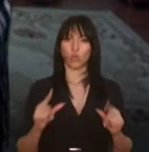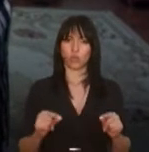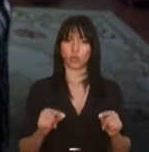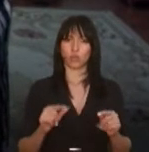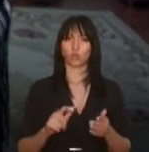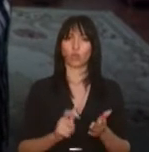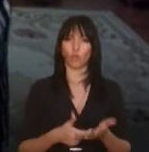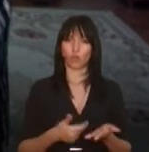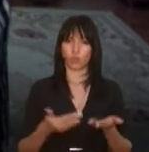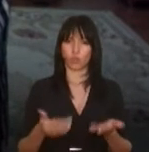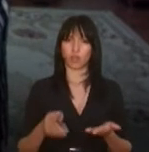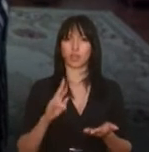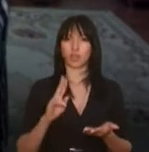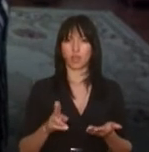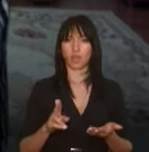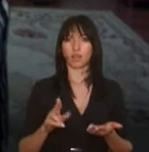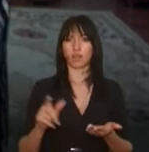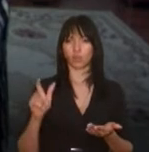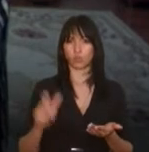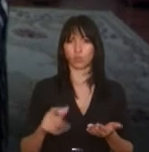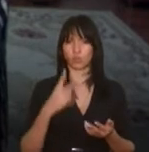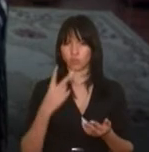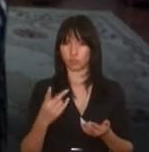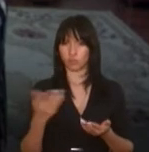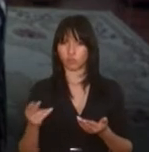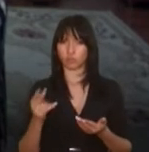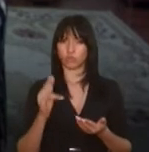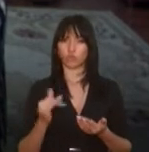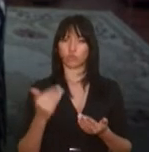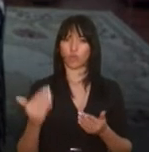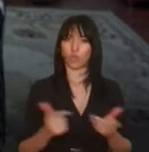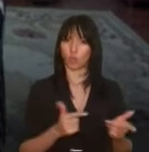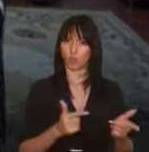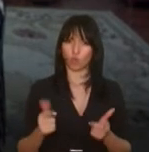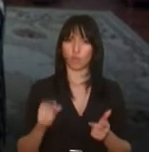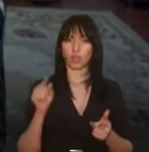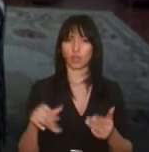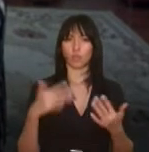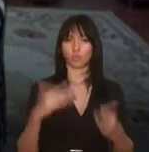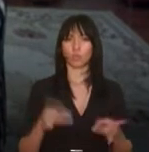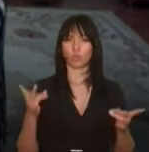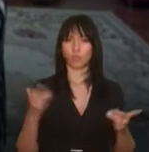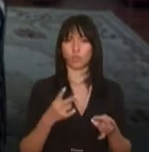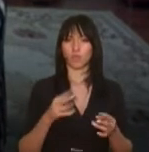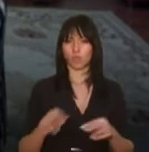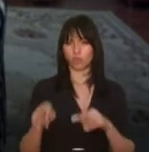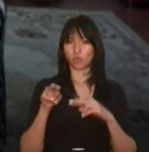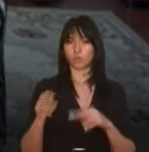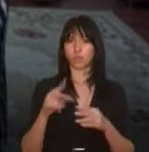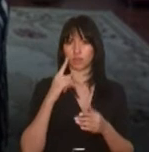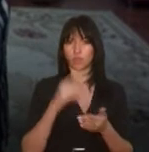знов-таки, як дитина розвинута, чи вона на захворювань, там вже проводиться комплексне обстеження багатьох